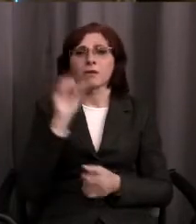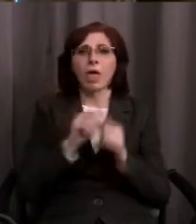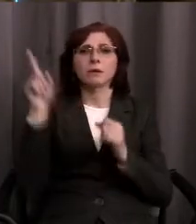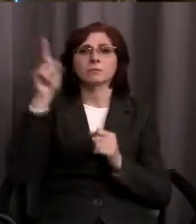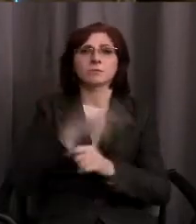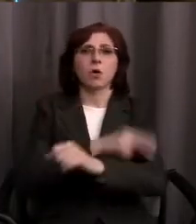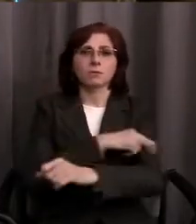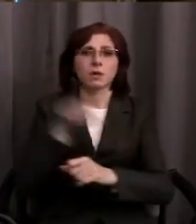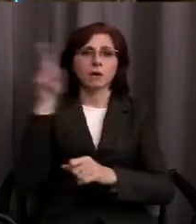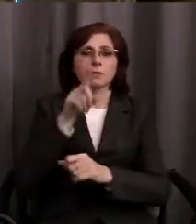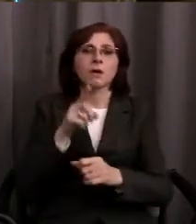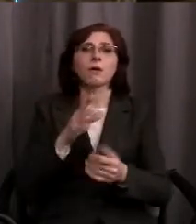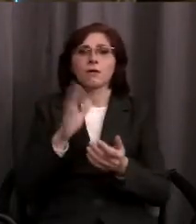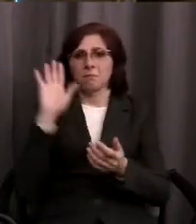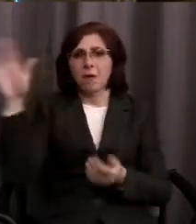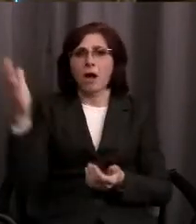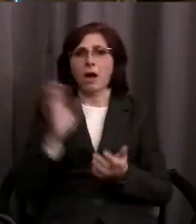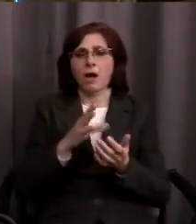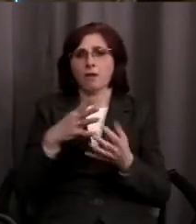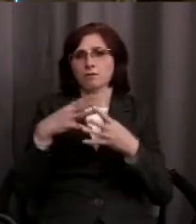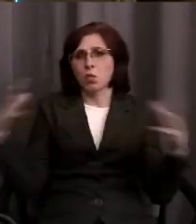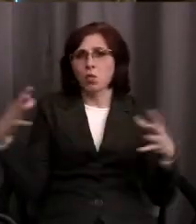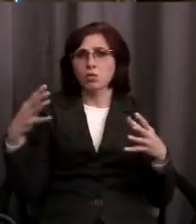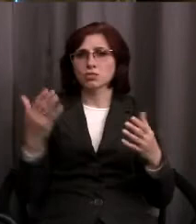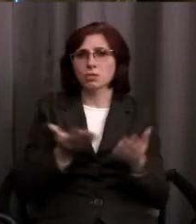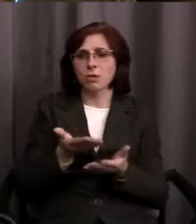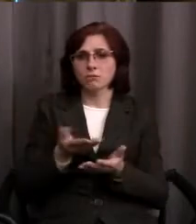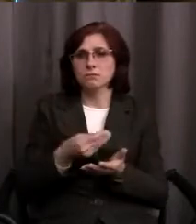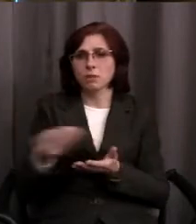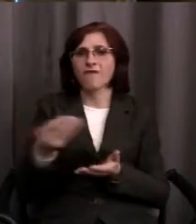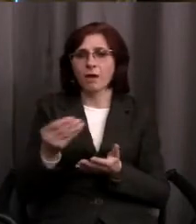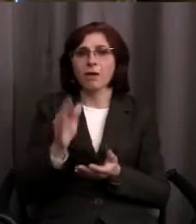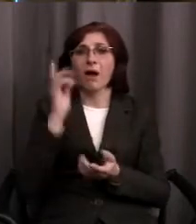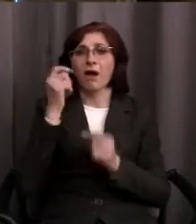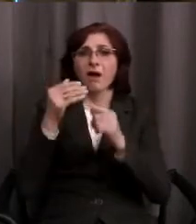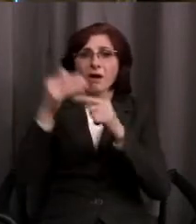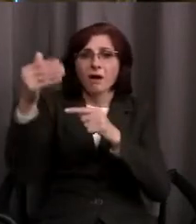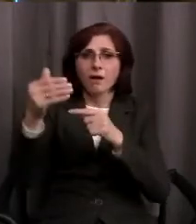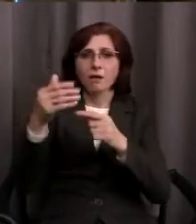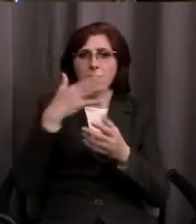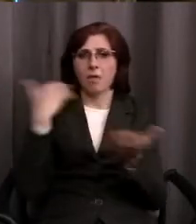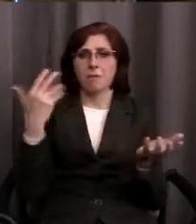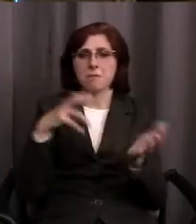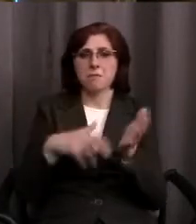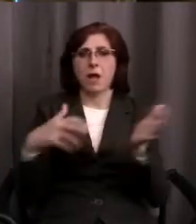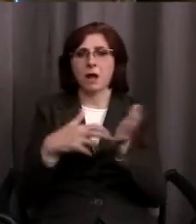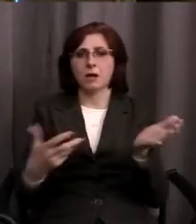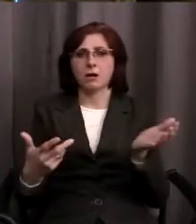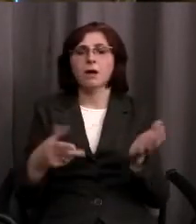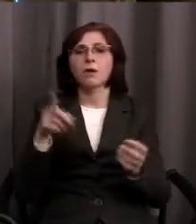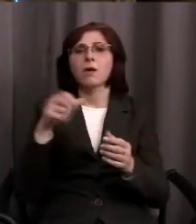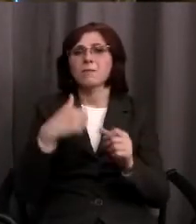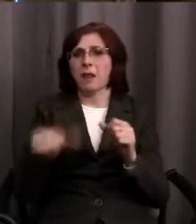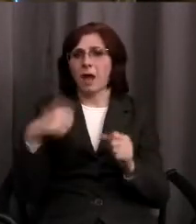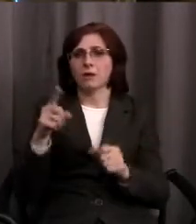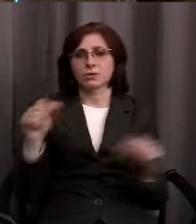Poznaniu, że ma jakąś dużą ofertę, ale już kawałeczek dalej brakuje. Brakuje tego